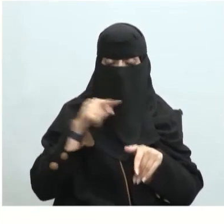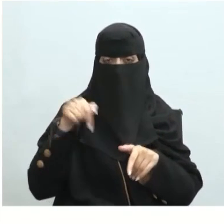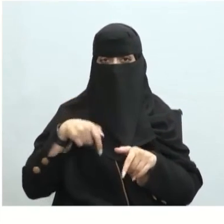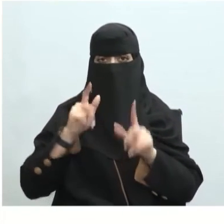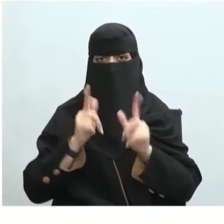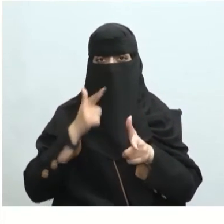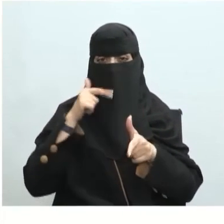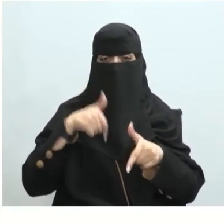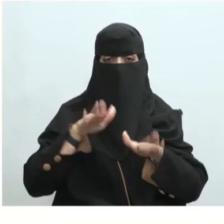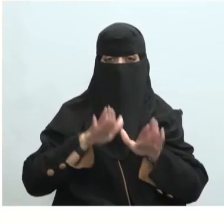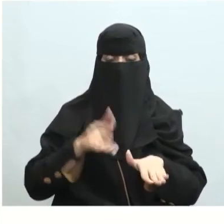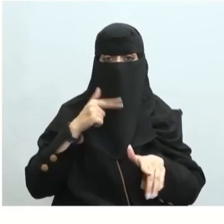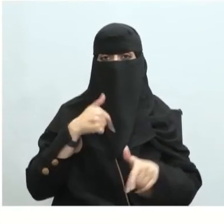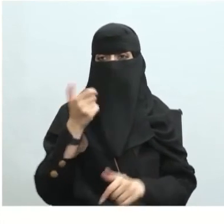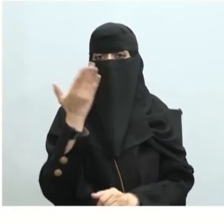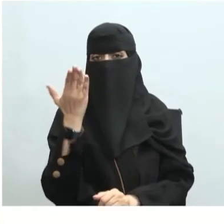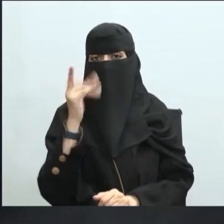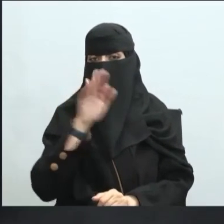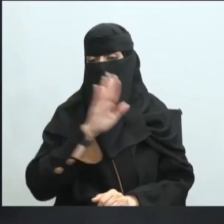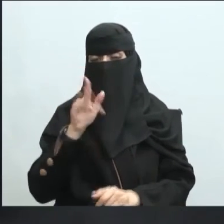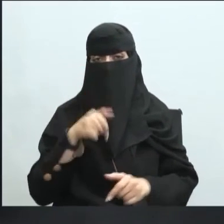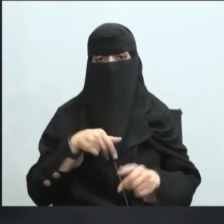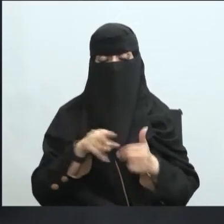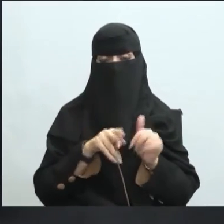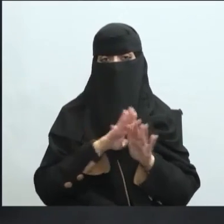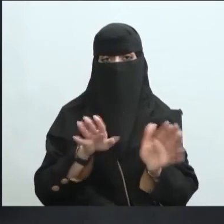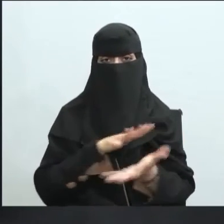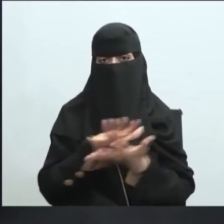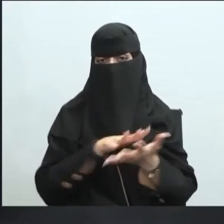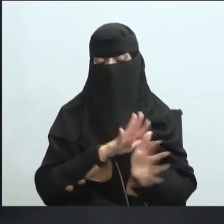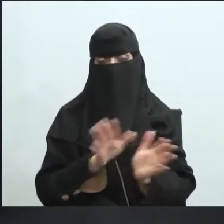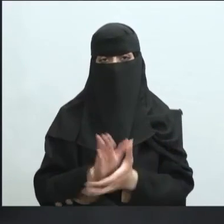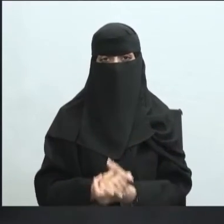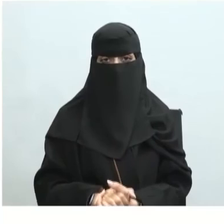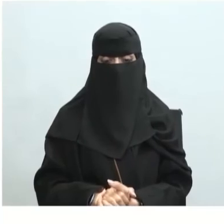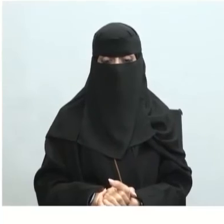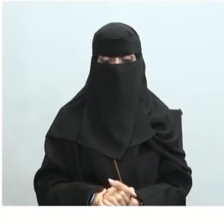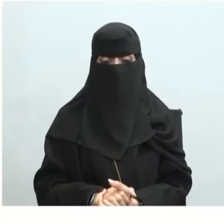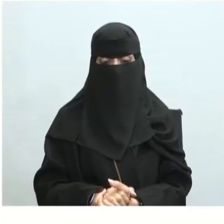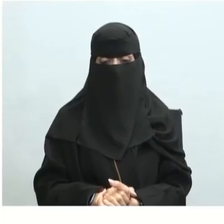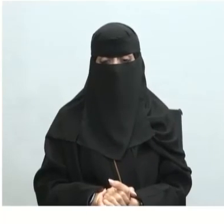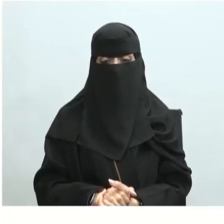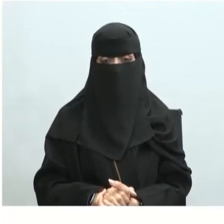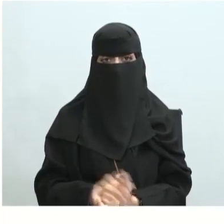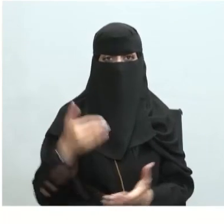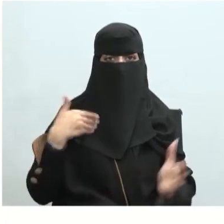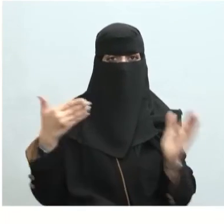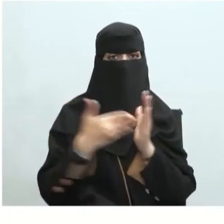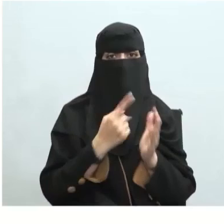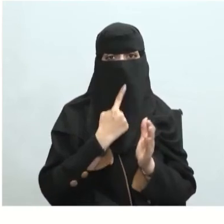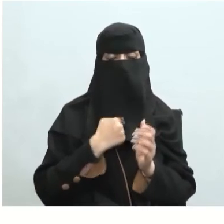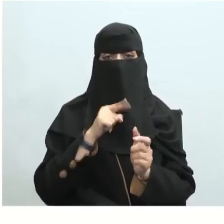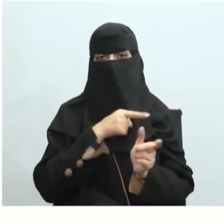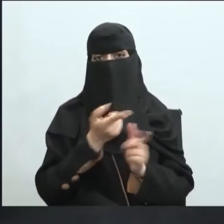والجلسات والشكاوى فقط الافتتاح والاختتام يوجدان في المحاضر والجلسات والشكاوى فقط هذا ما اردنا ان